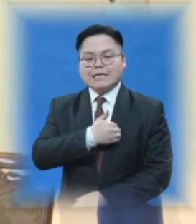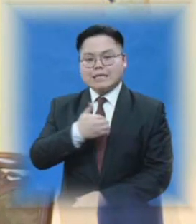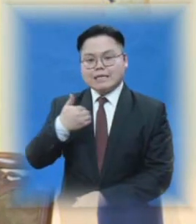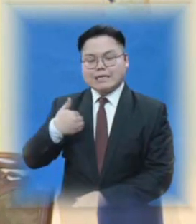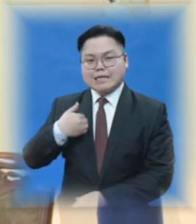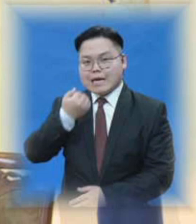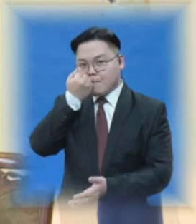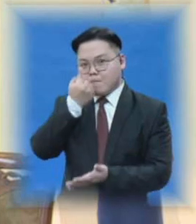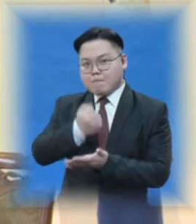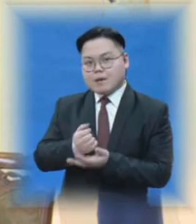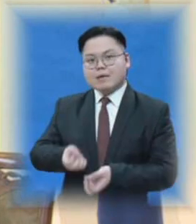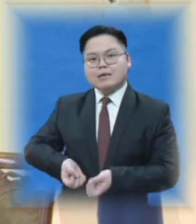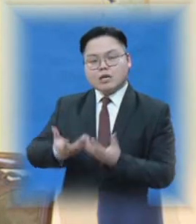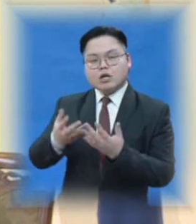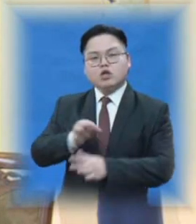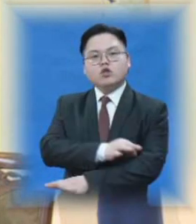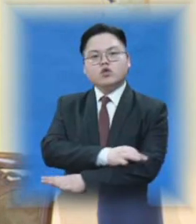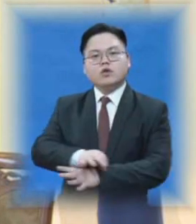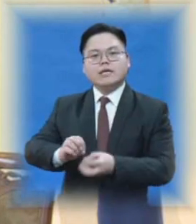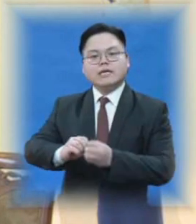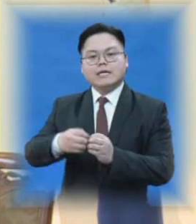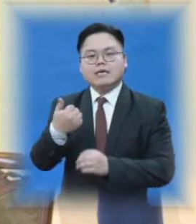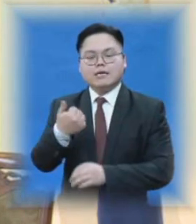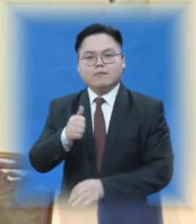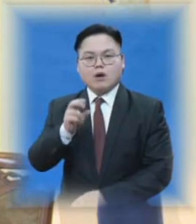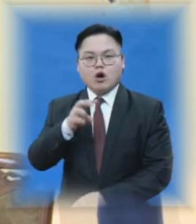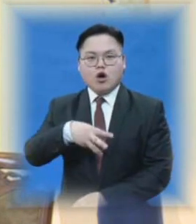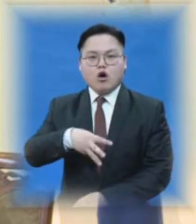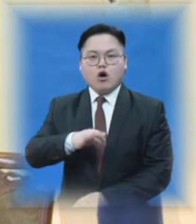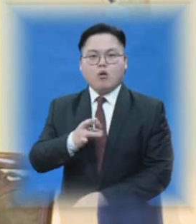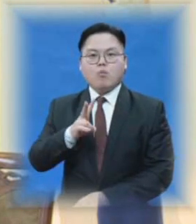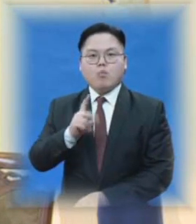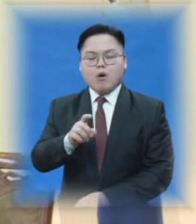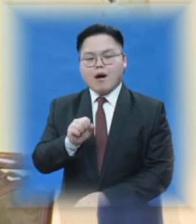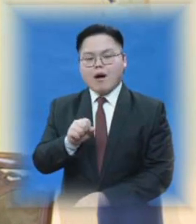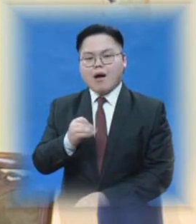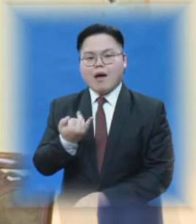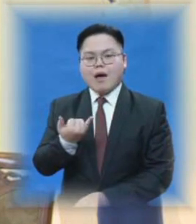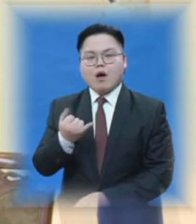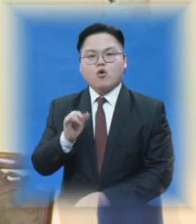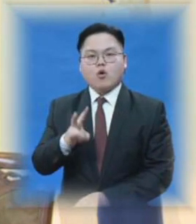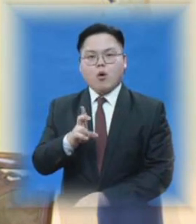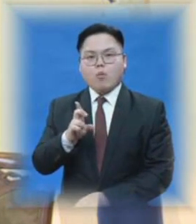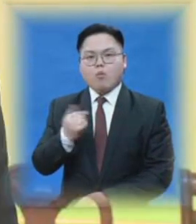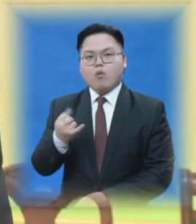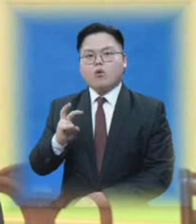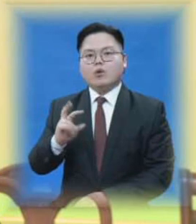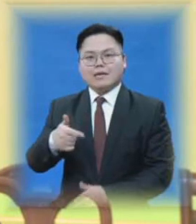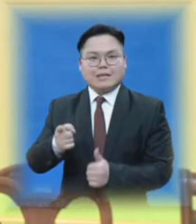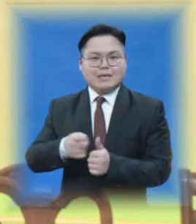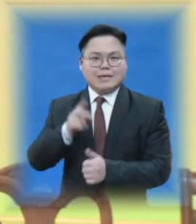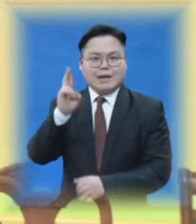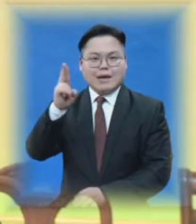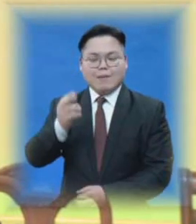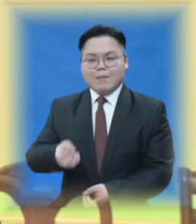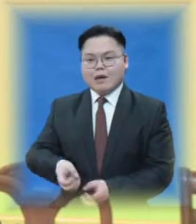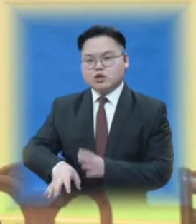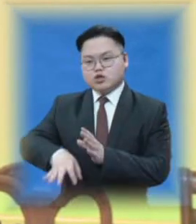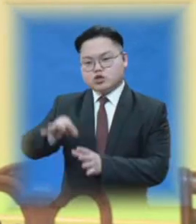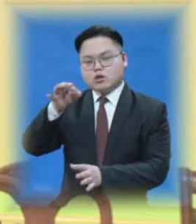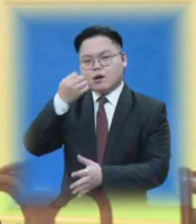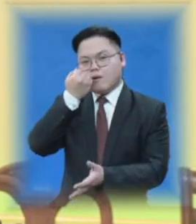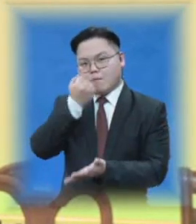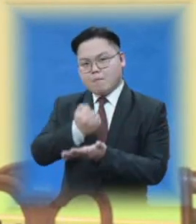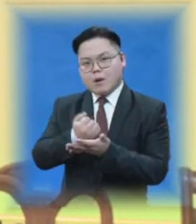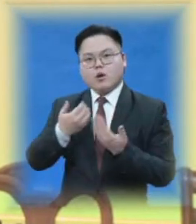төсөл хэрэгжүүлэгчийг Мөнх Ариун Булаг гэдэг компани шалгарч батлагдсан. Манай компани ашиглалтын